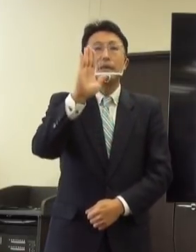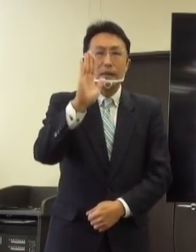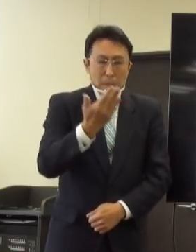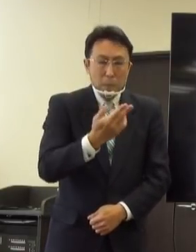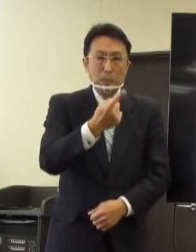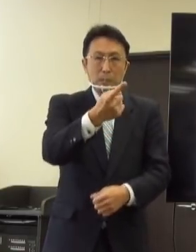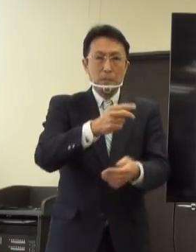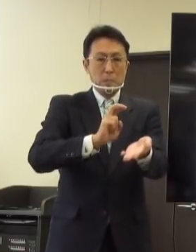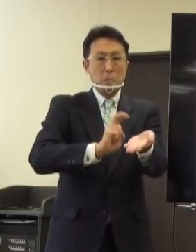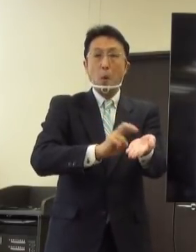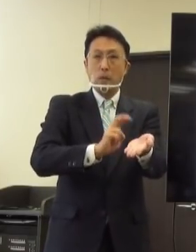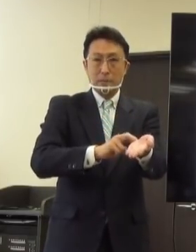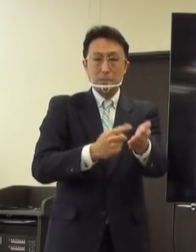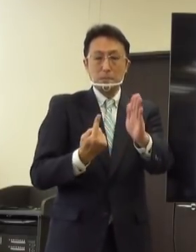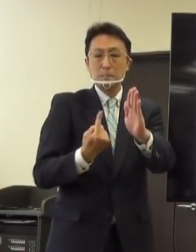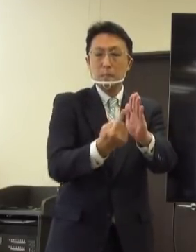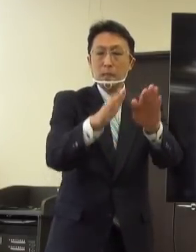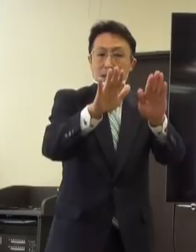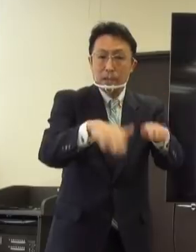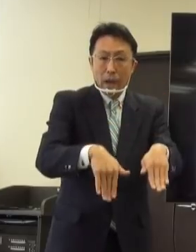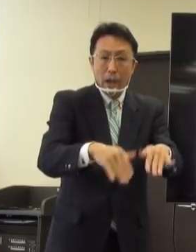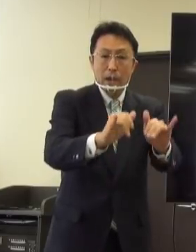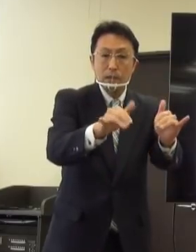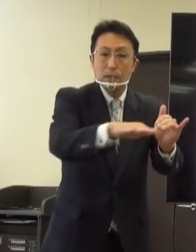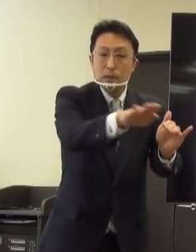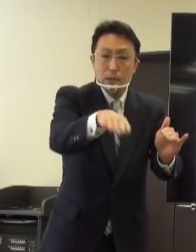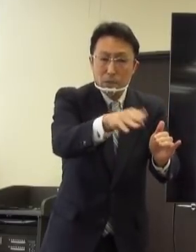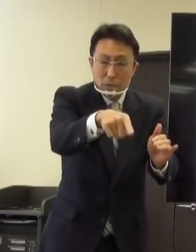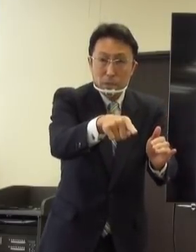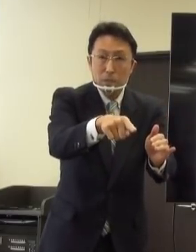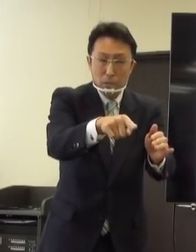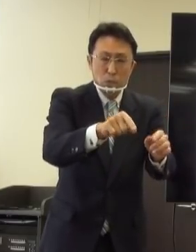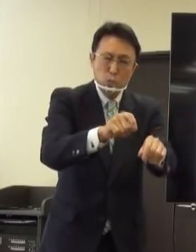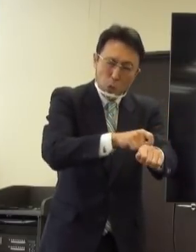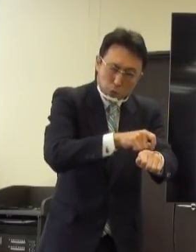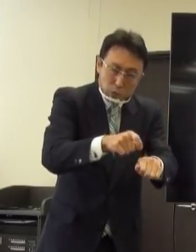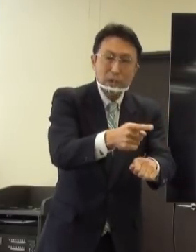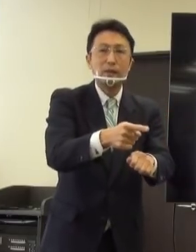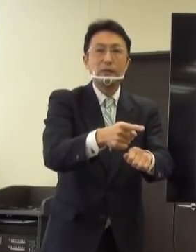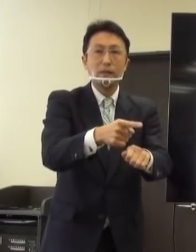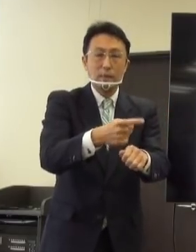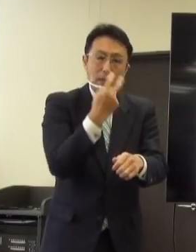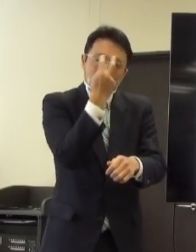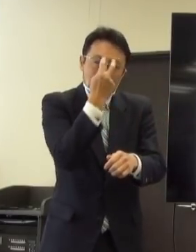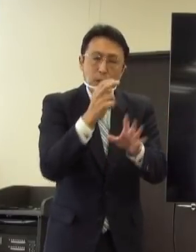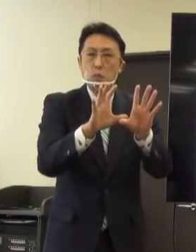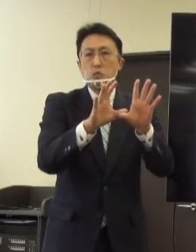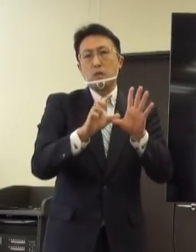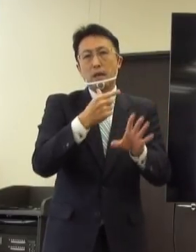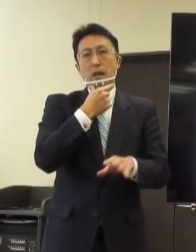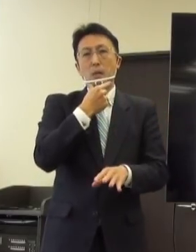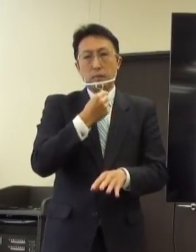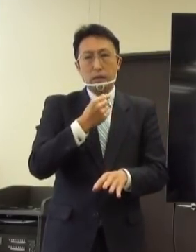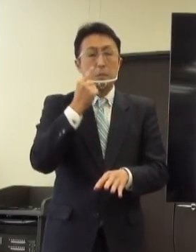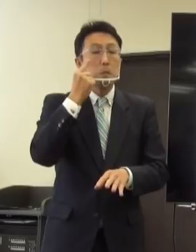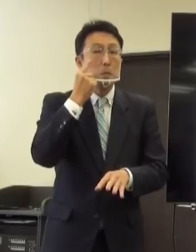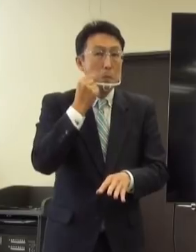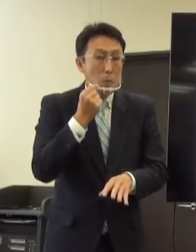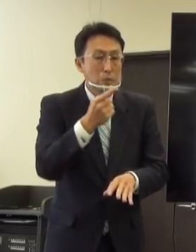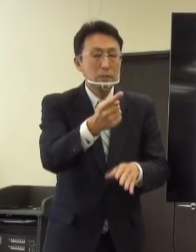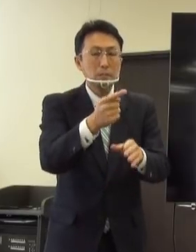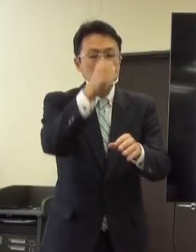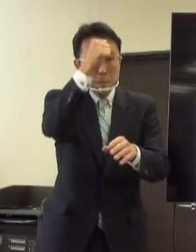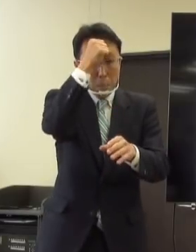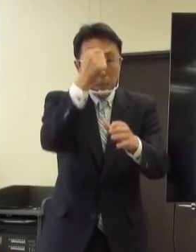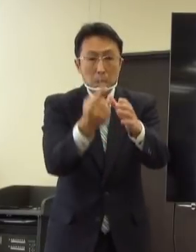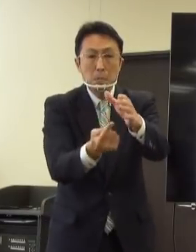びかけをして、そして検査を実施をしていくと、そして、まあ、もし感染している人がいらっしゃったらそ